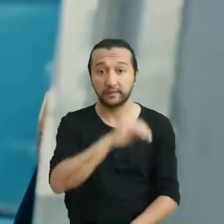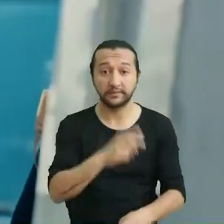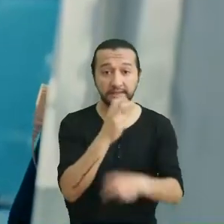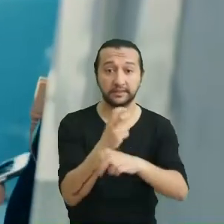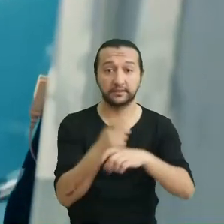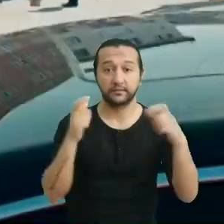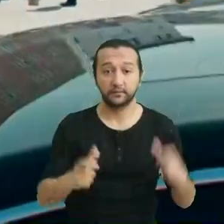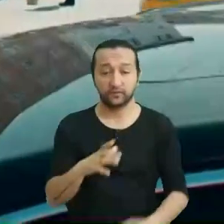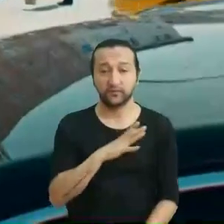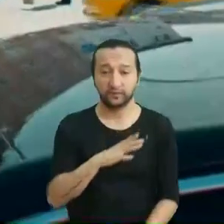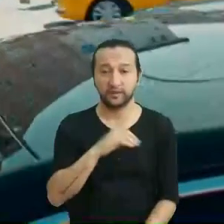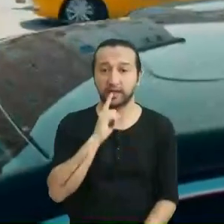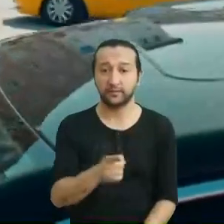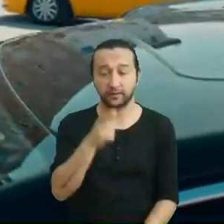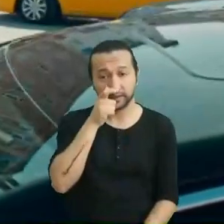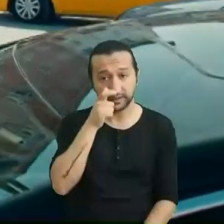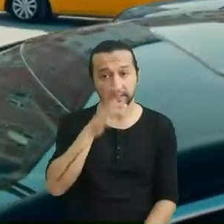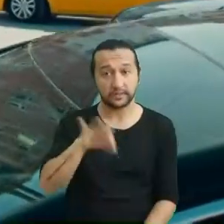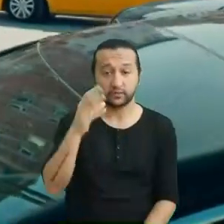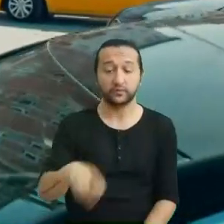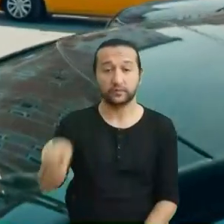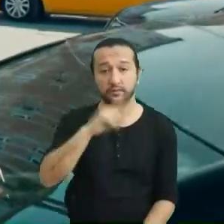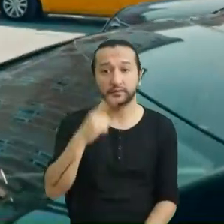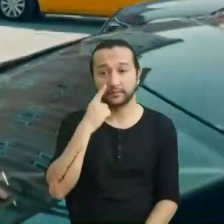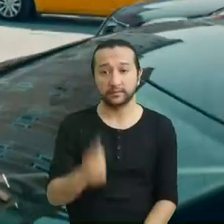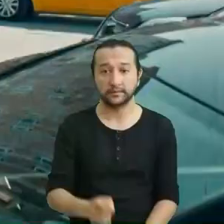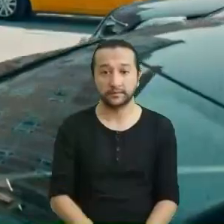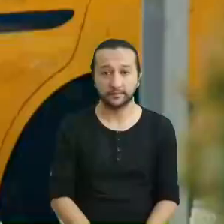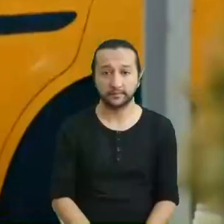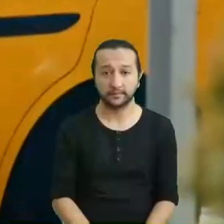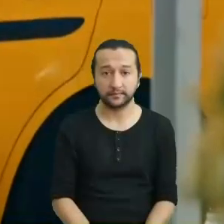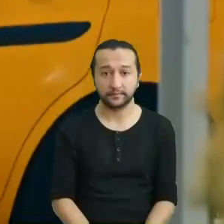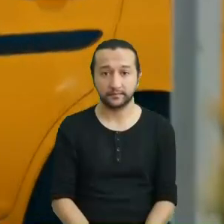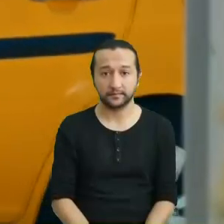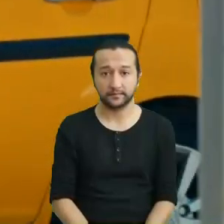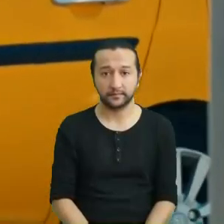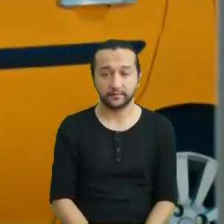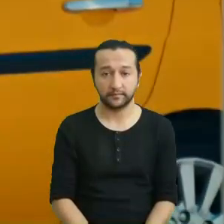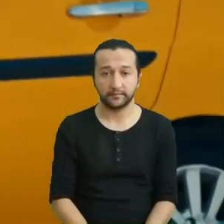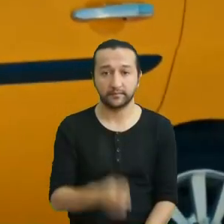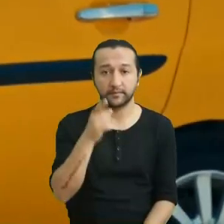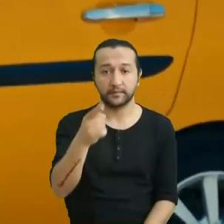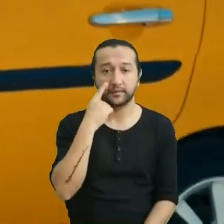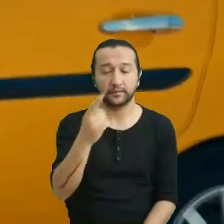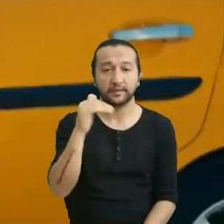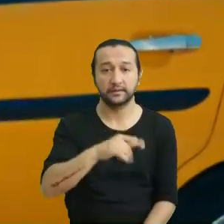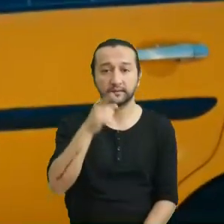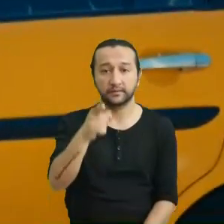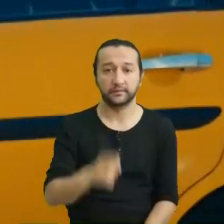bölgesindeyiz. Gözünüz kulağınız etrafta olsun. Bir taksi yanaştı. Eselen de geldi.